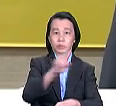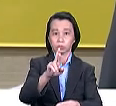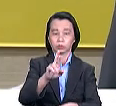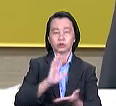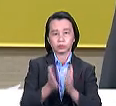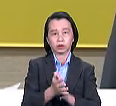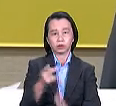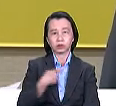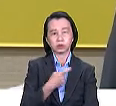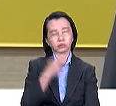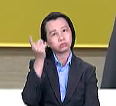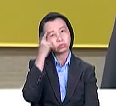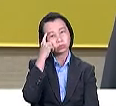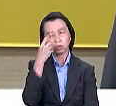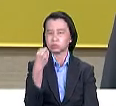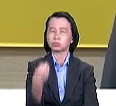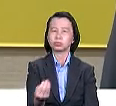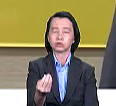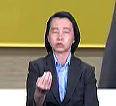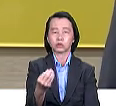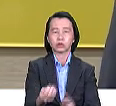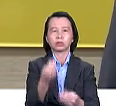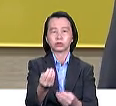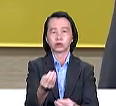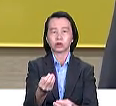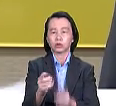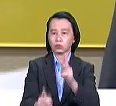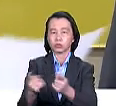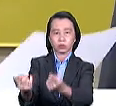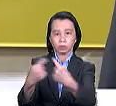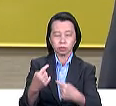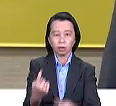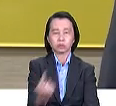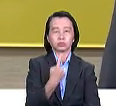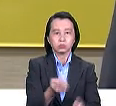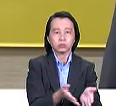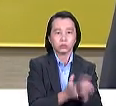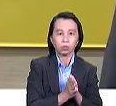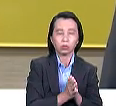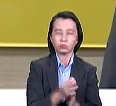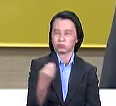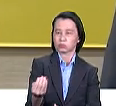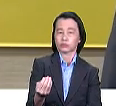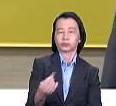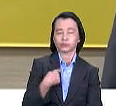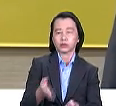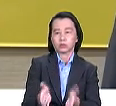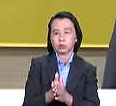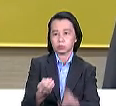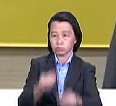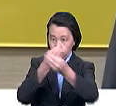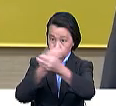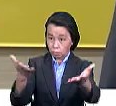kami ialah agak rendah. Dan memohon supaya dapat disampaikan kepada semua pihak